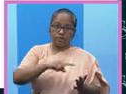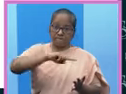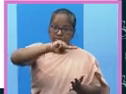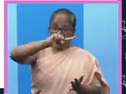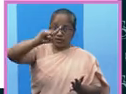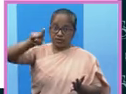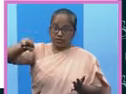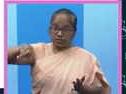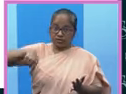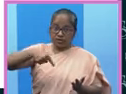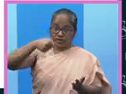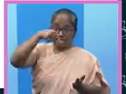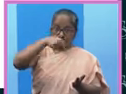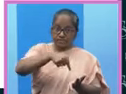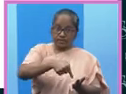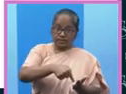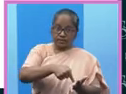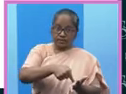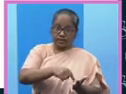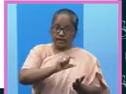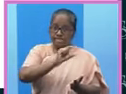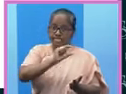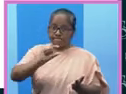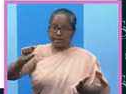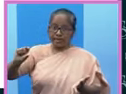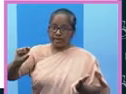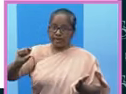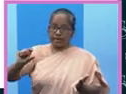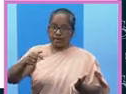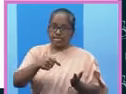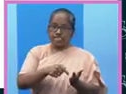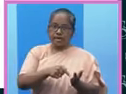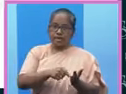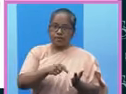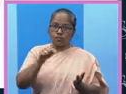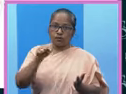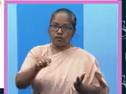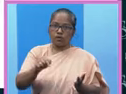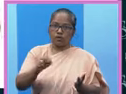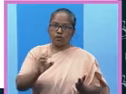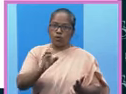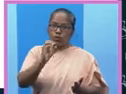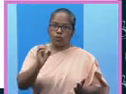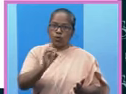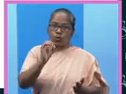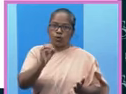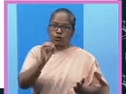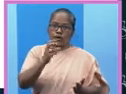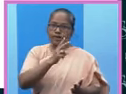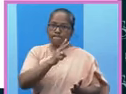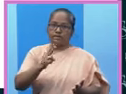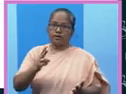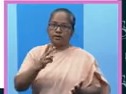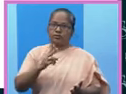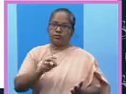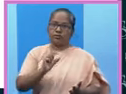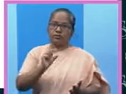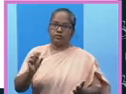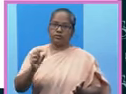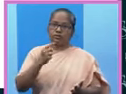அந்த வட்டத்தினுடைய மையத்தில் இருக்கிறதுனால அதுக்கு பேர் மையப்புள்ளி. அதை எப்போவுமே ஓ அப்படிங்கிற எழுத்தால் தான் நம்ம